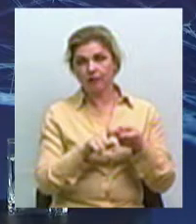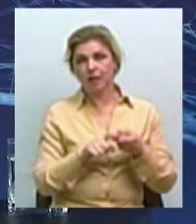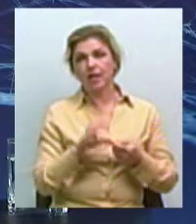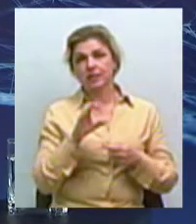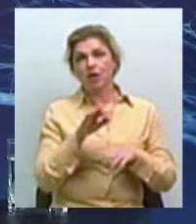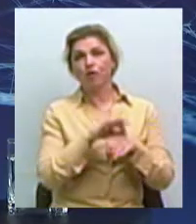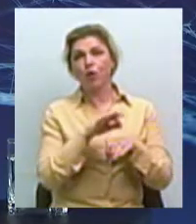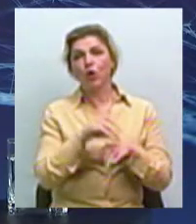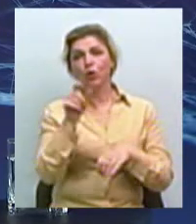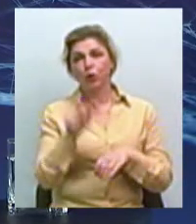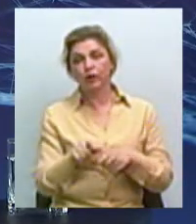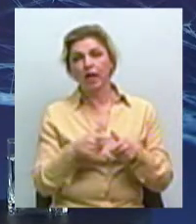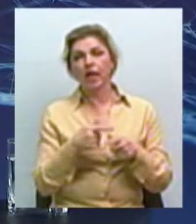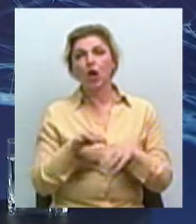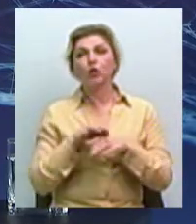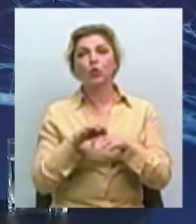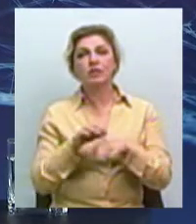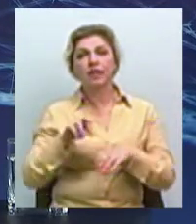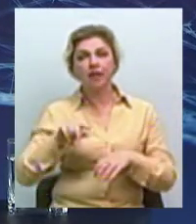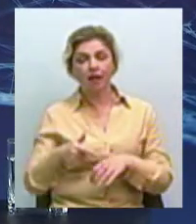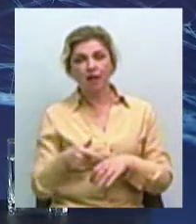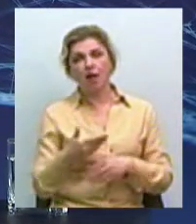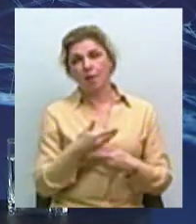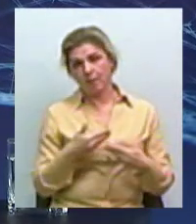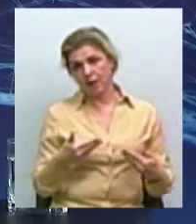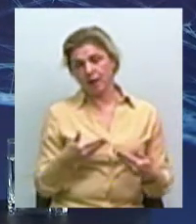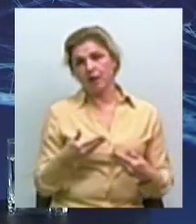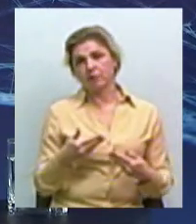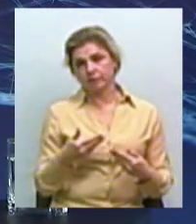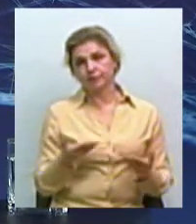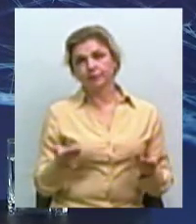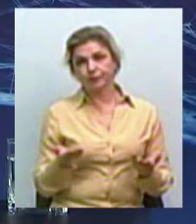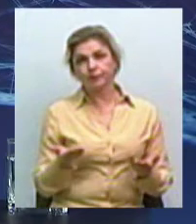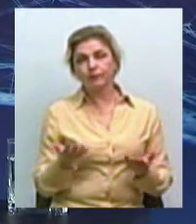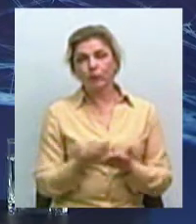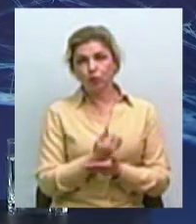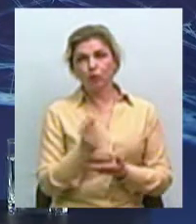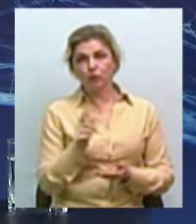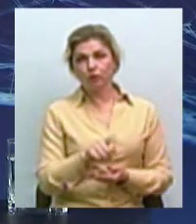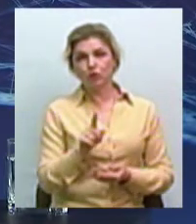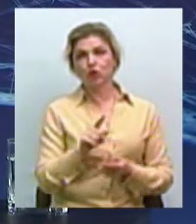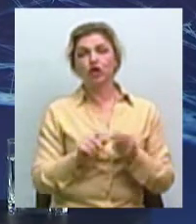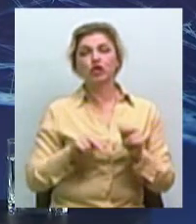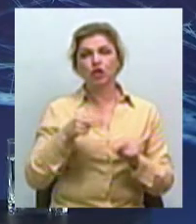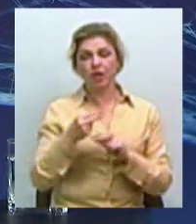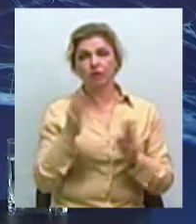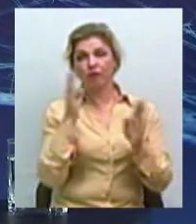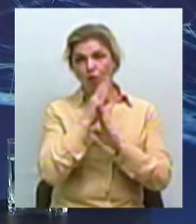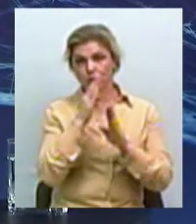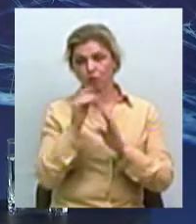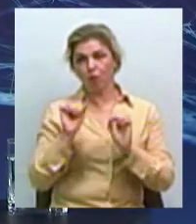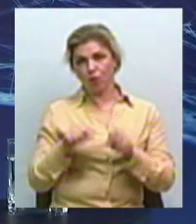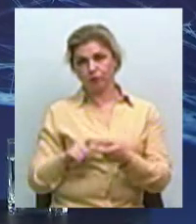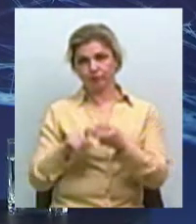з хворою людиною або з носієм, ми приходимо додому і через повітряно-крапельним шляхом ми